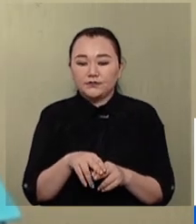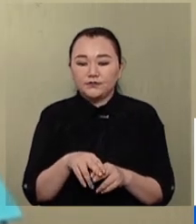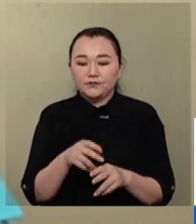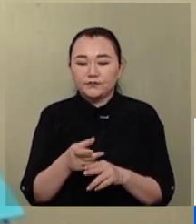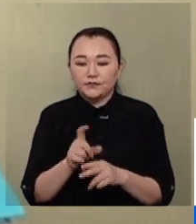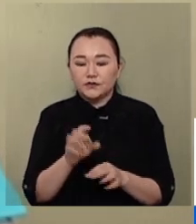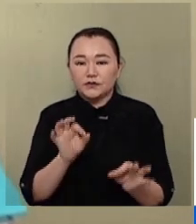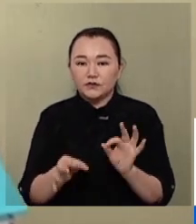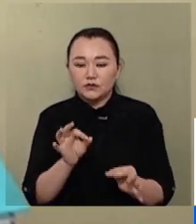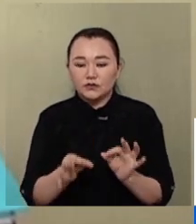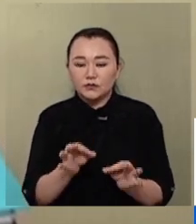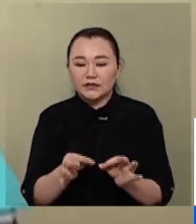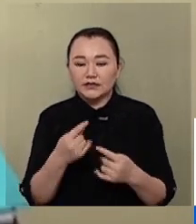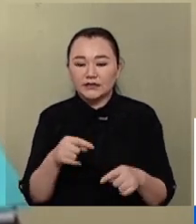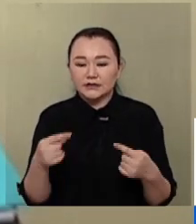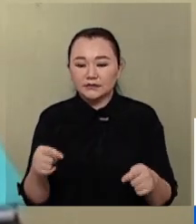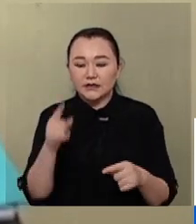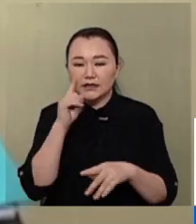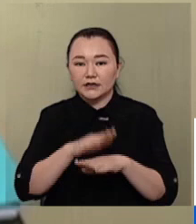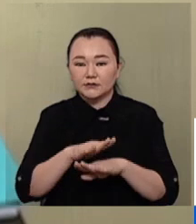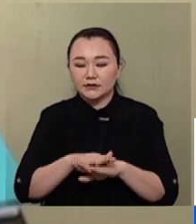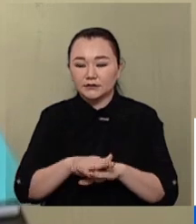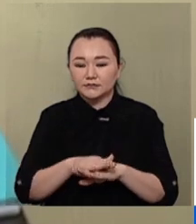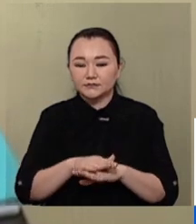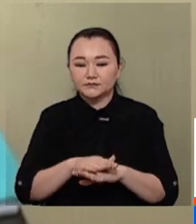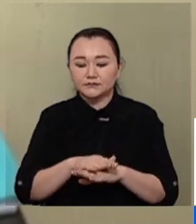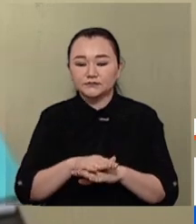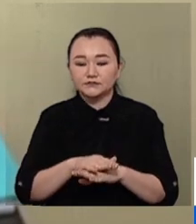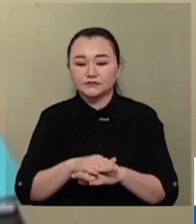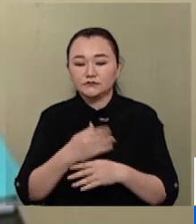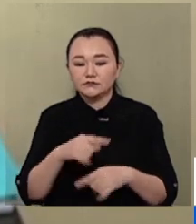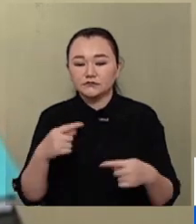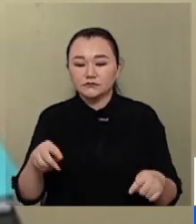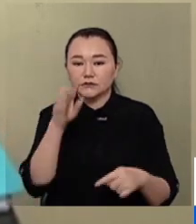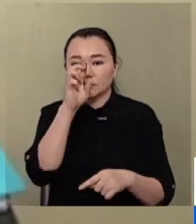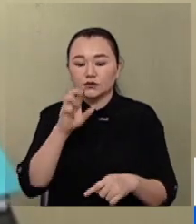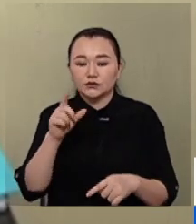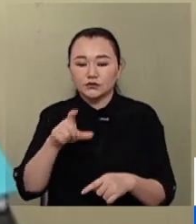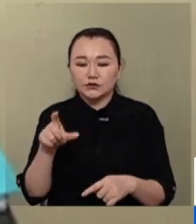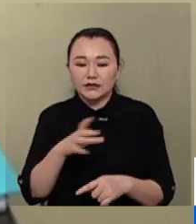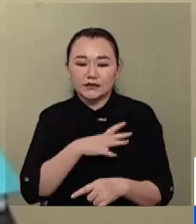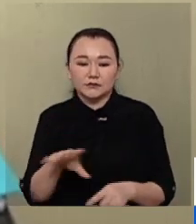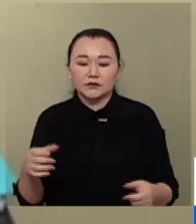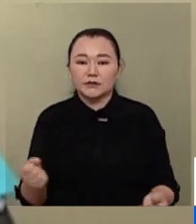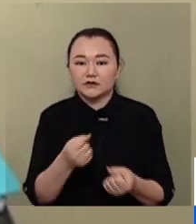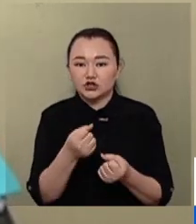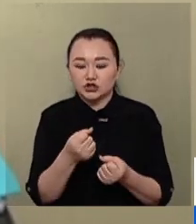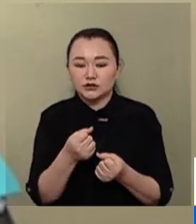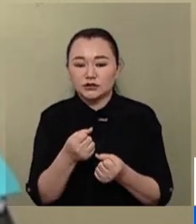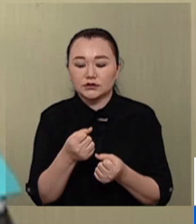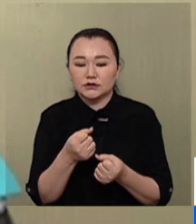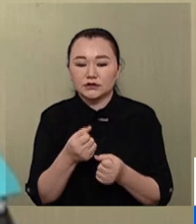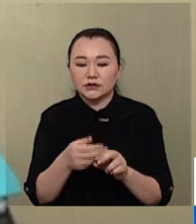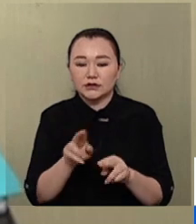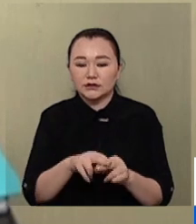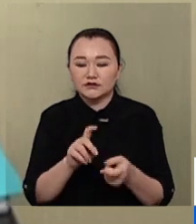данные нормы некоторыми акиматами и другими госорганами не были поддержаны. В